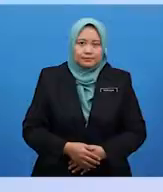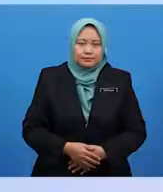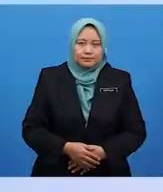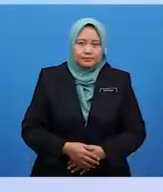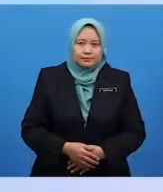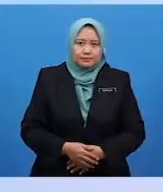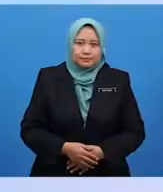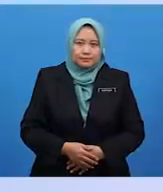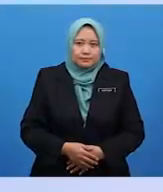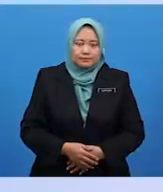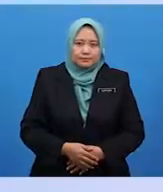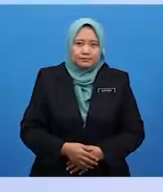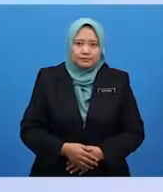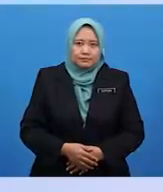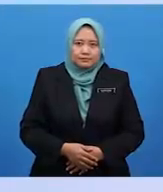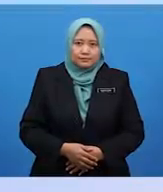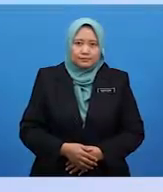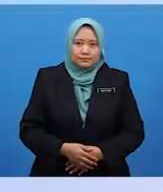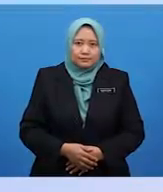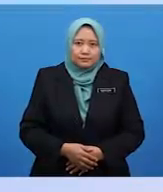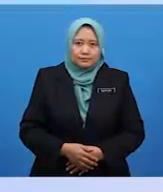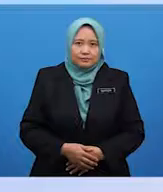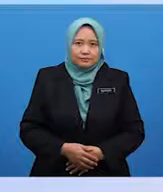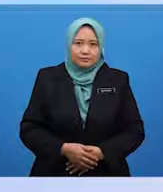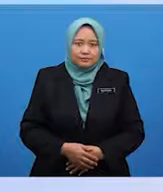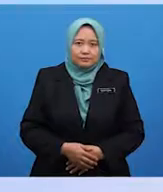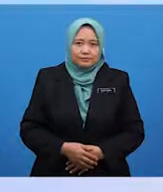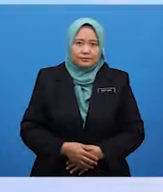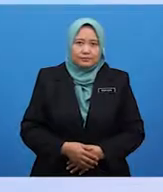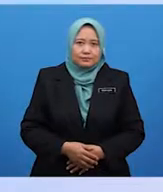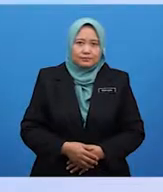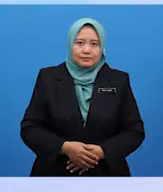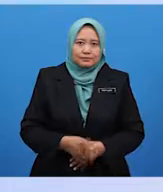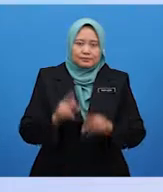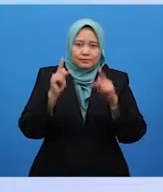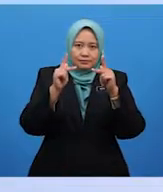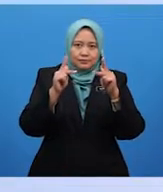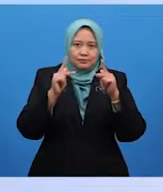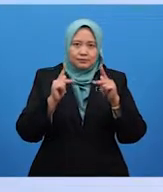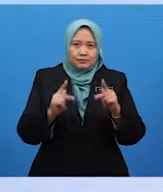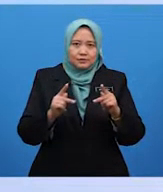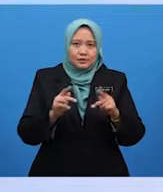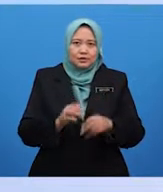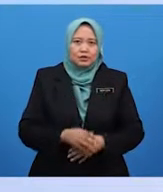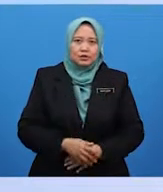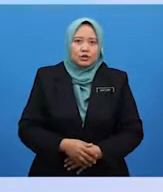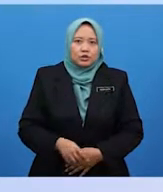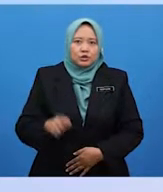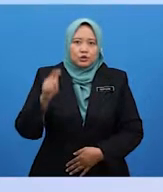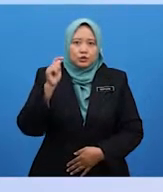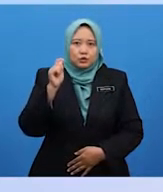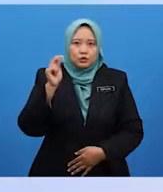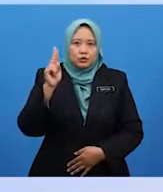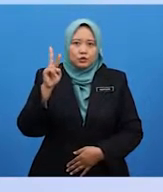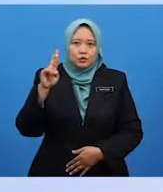permukaan. Kaedah-kaedah mencetak jenis bernam, kita ada beberapa. Yang pertama, turisan ataupun engraving. Yang kedua, kita